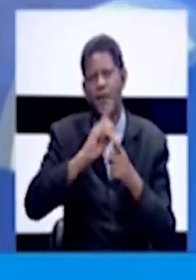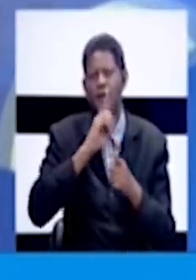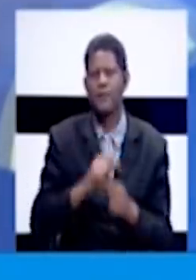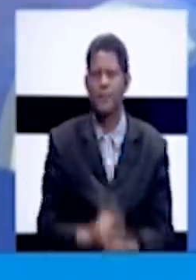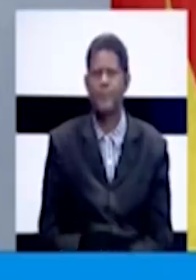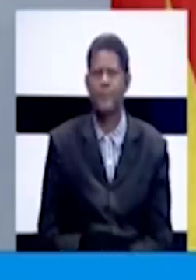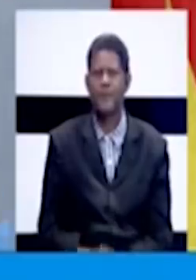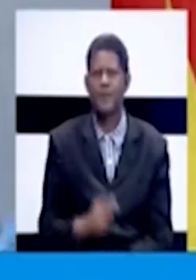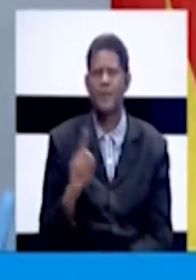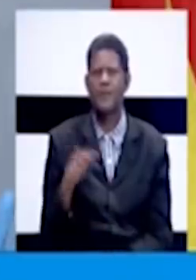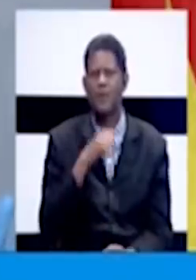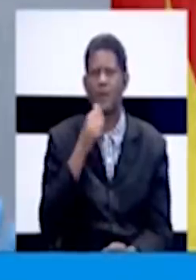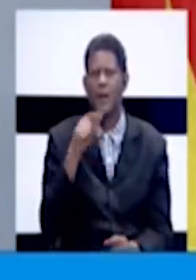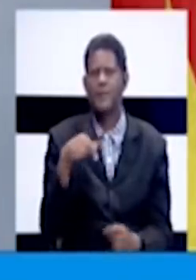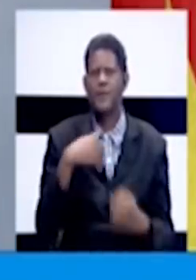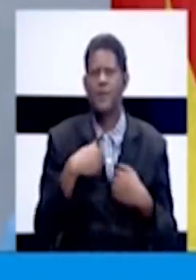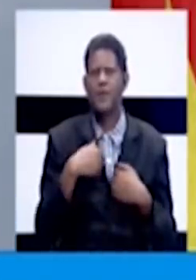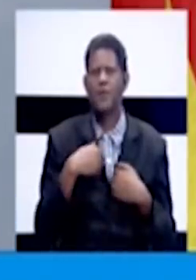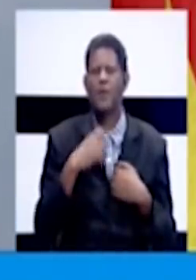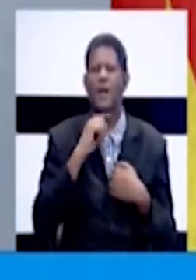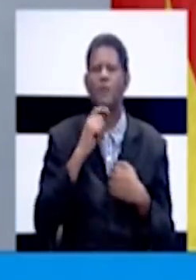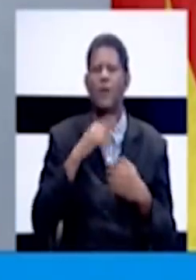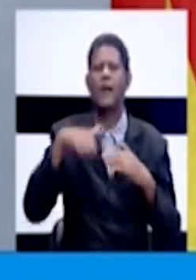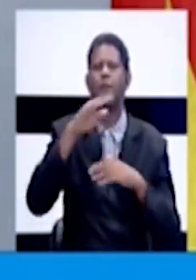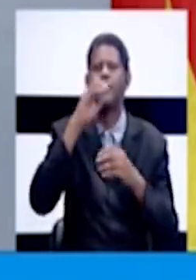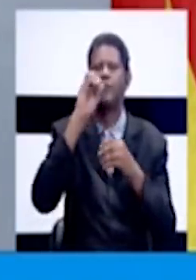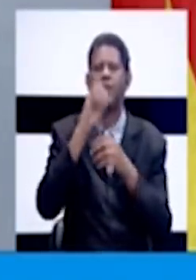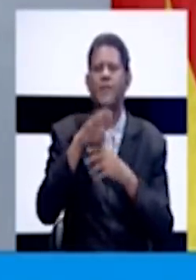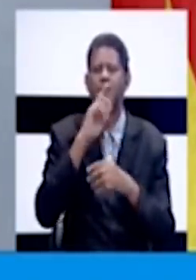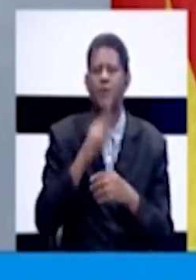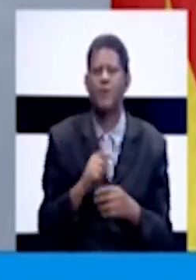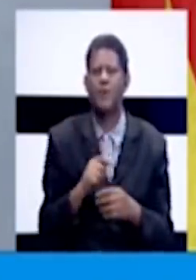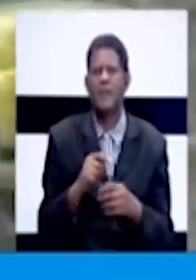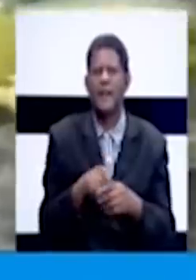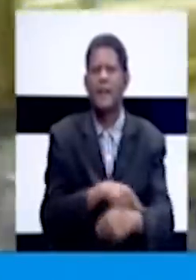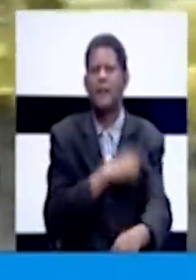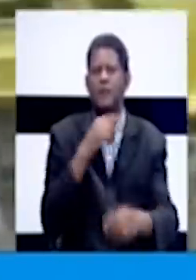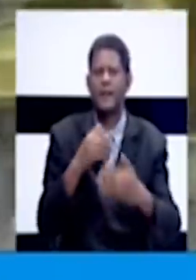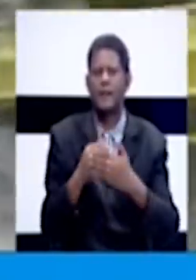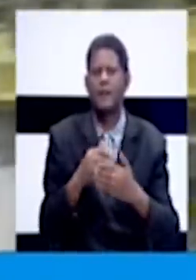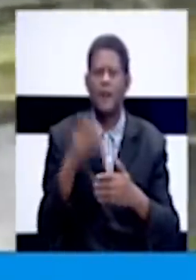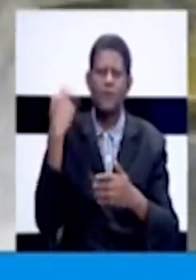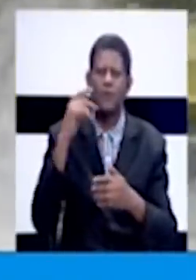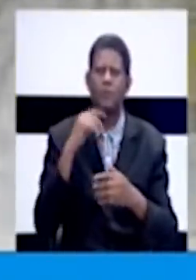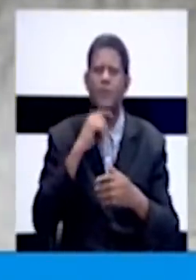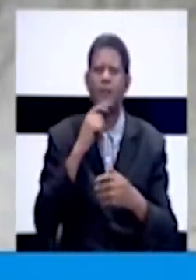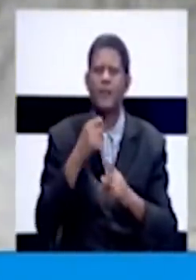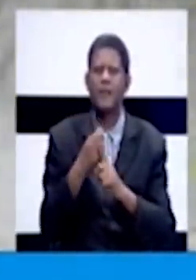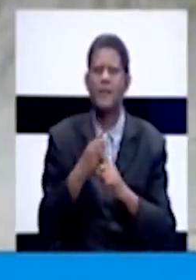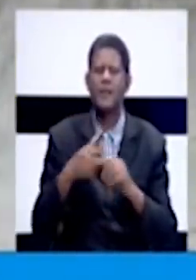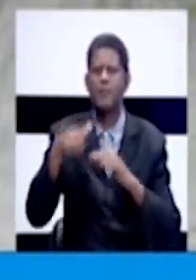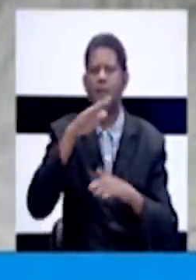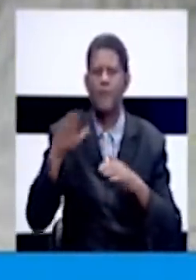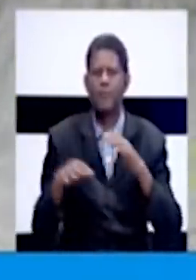እዩ ተዘለ ኣብ ዘሎ ፅዋር ኣብ ልዕሊኦም እውን ክፈስስ እዩ ናይ ቀረባን ናይ ርሑቕን ኣብ ሕሉፍ ብረታዊ ቃልሲ ህዝቢ ትግራይ ብሰማይን ምድርን